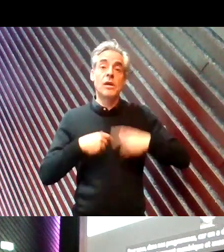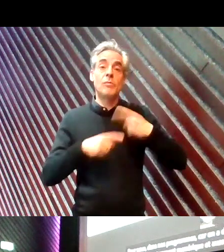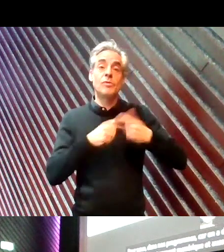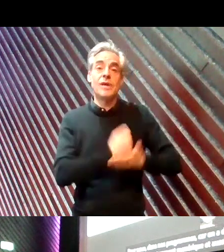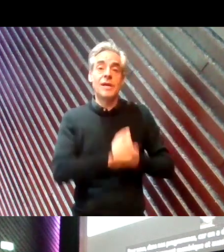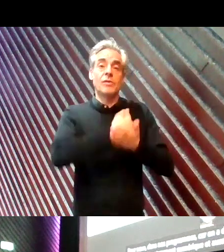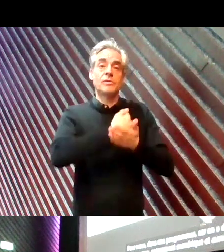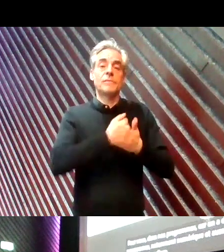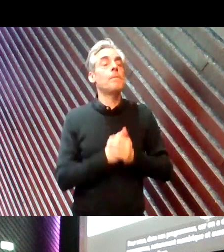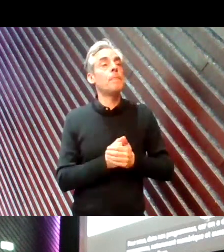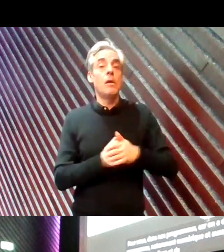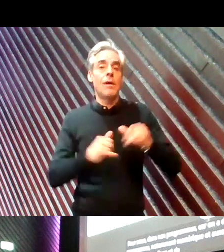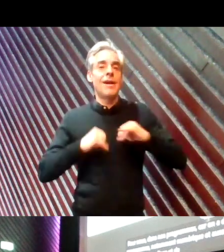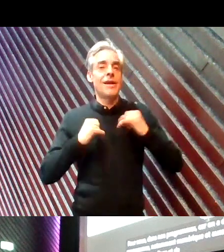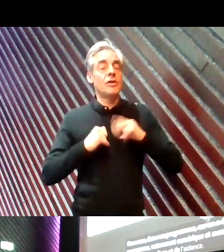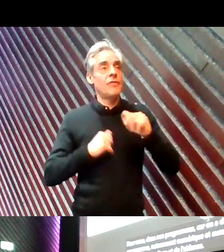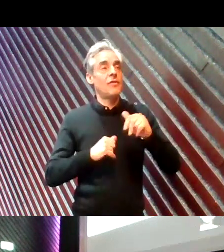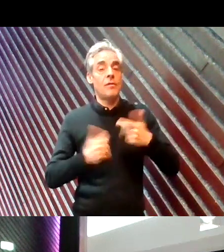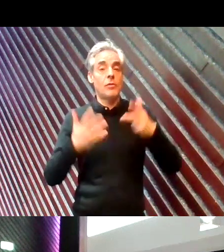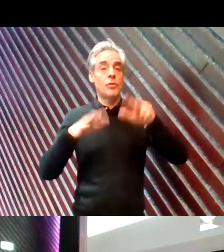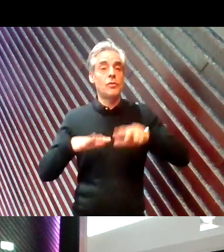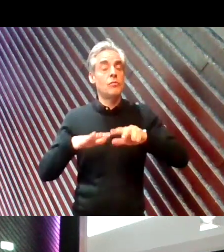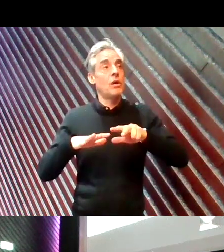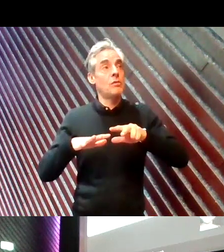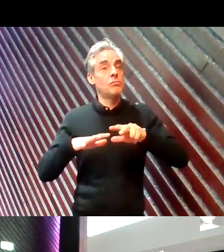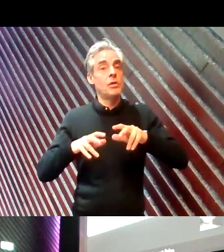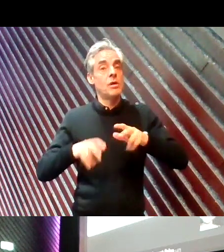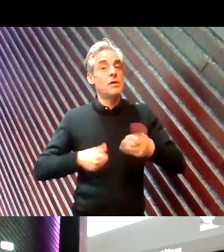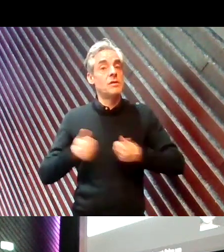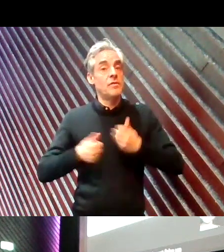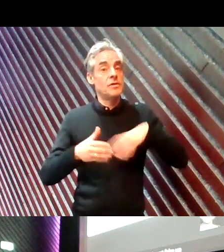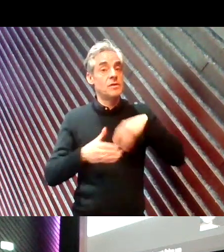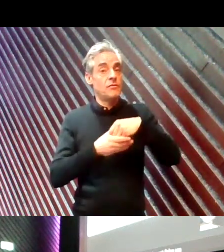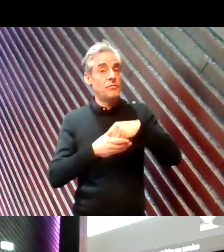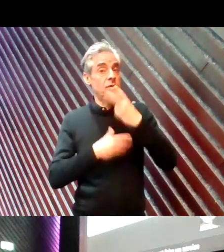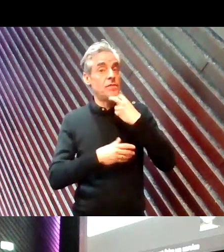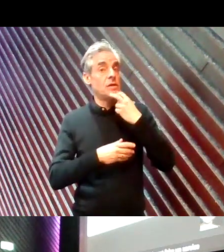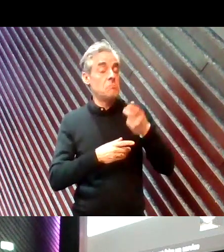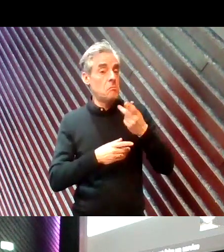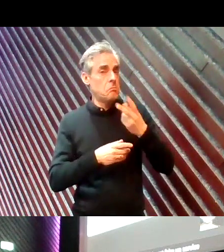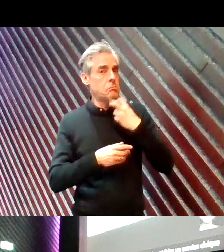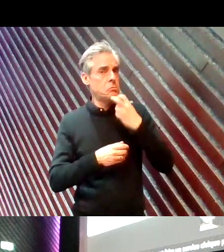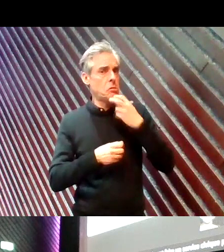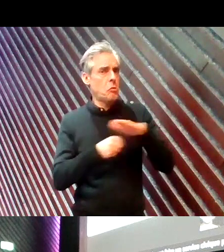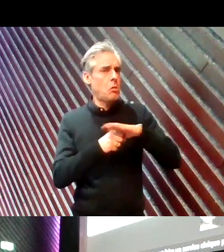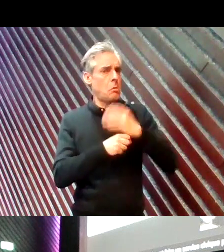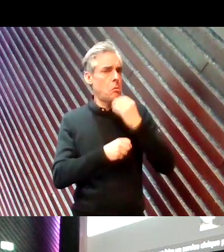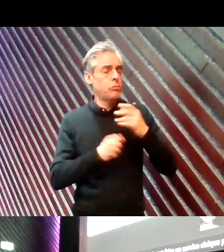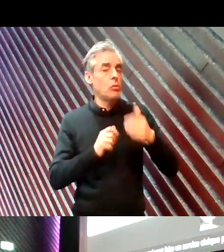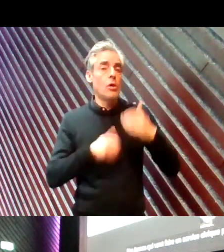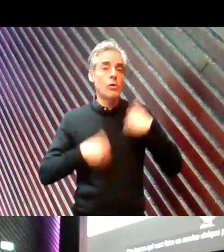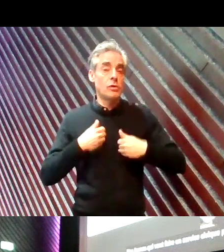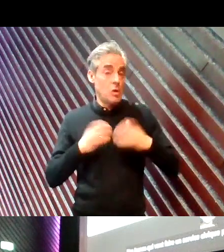Et donc, nos jeunes qui vont faire un service civique pendant huit mois, eh bien, je pense que justement ils vont être pleinement citoyens, ils sont en